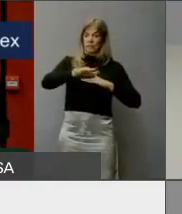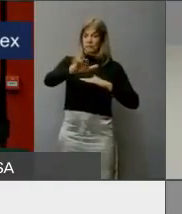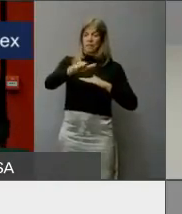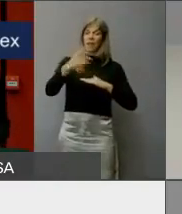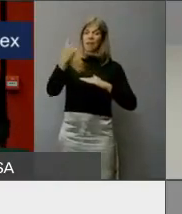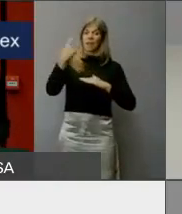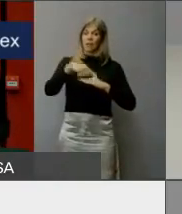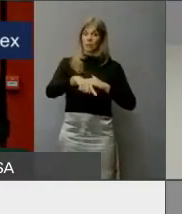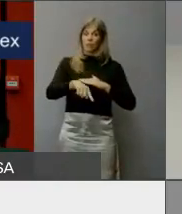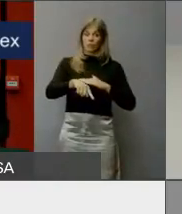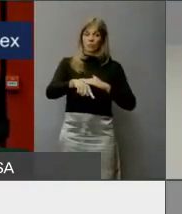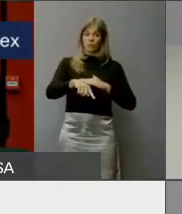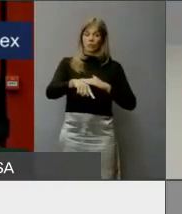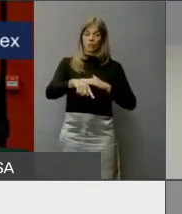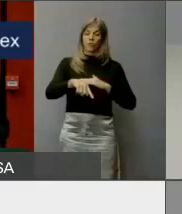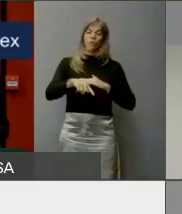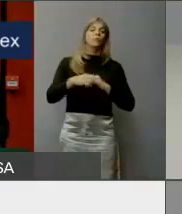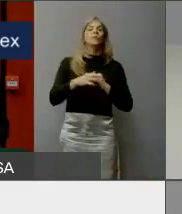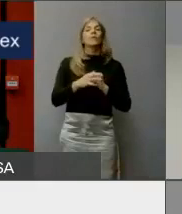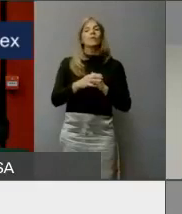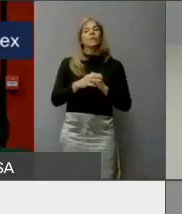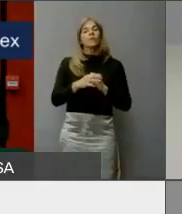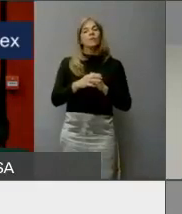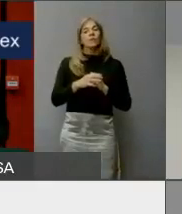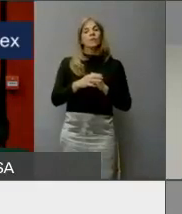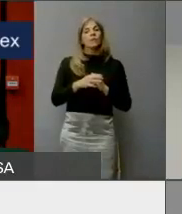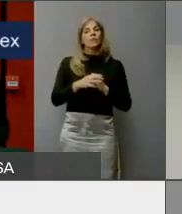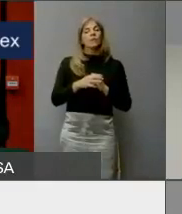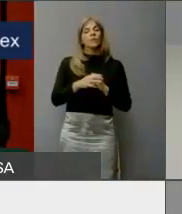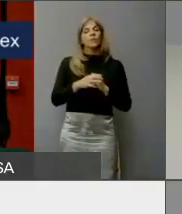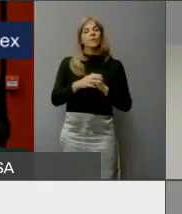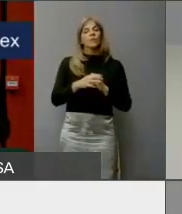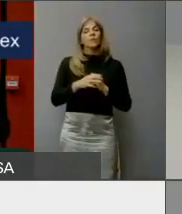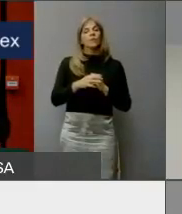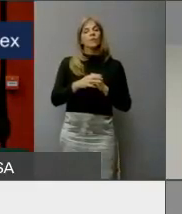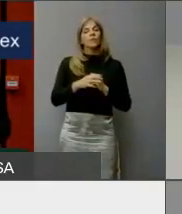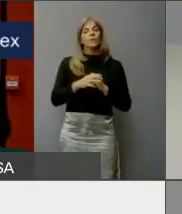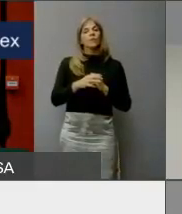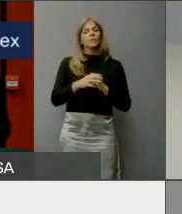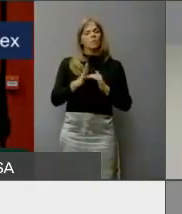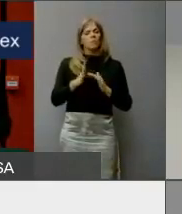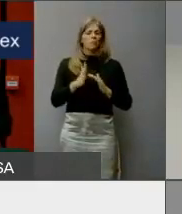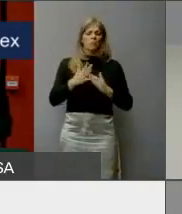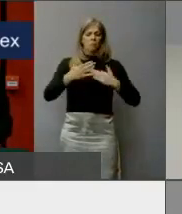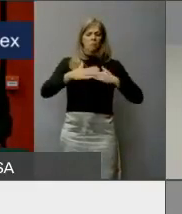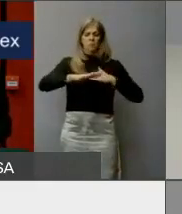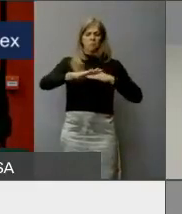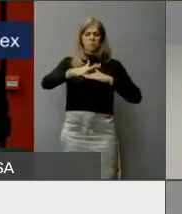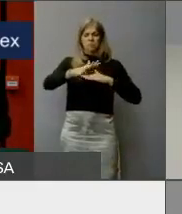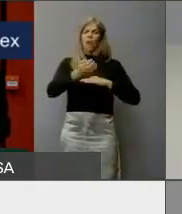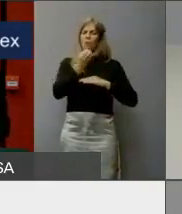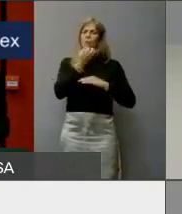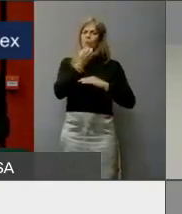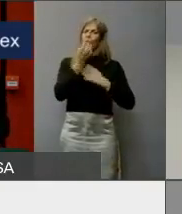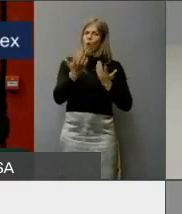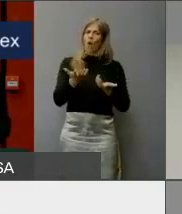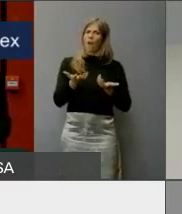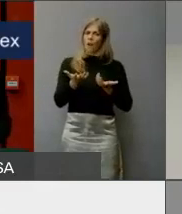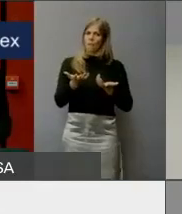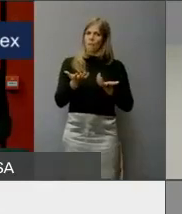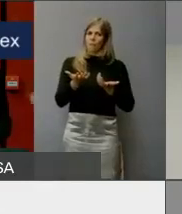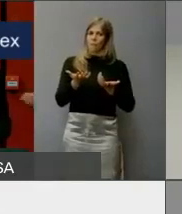delle aree che interessano queste vie sono sono in discrete condizioni vi sono alcuni punti dove